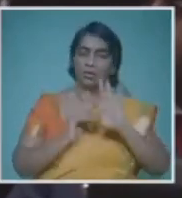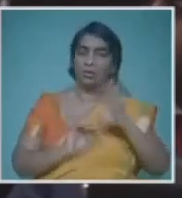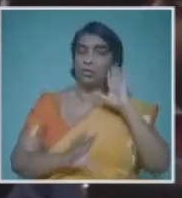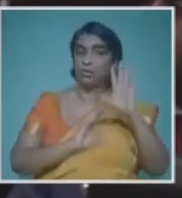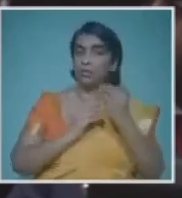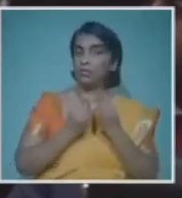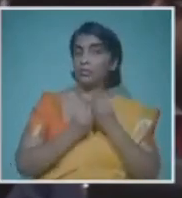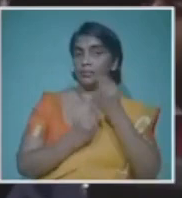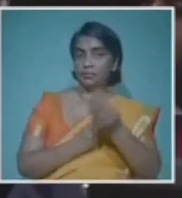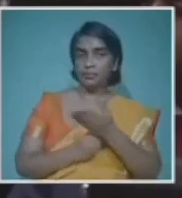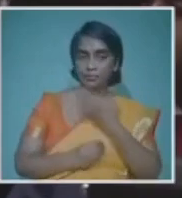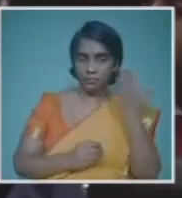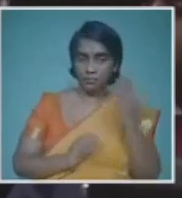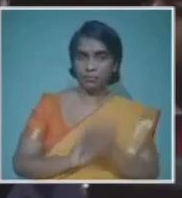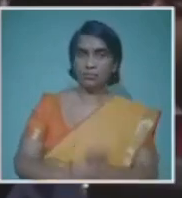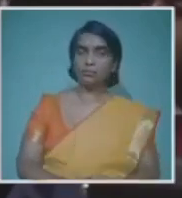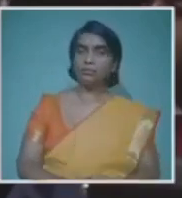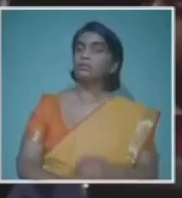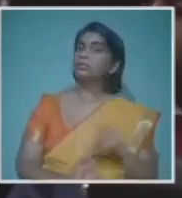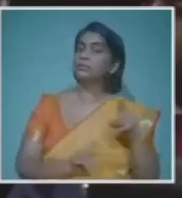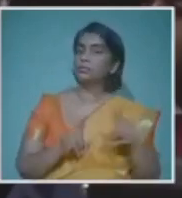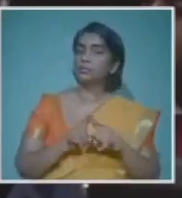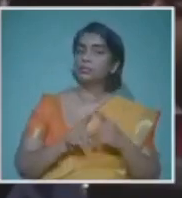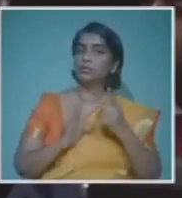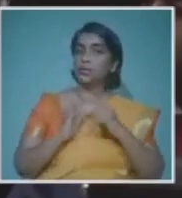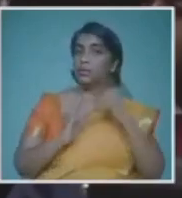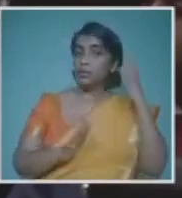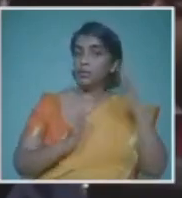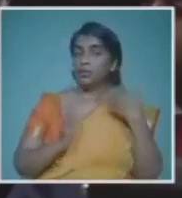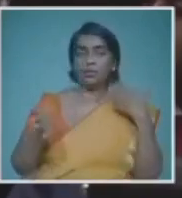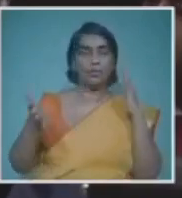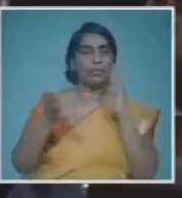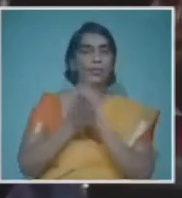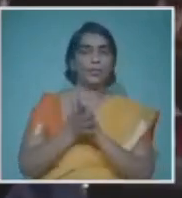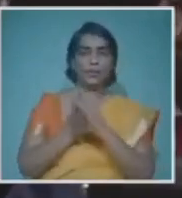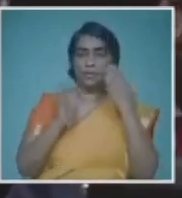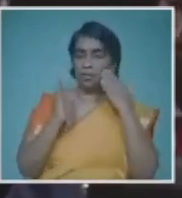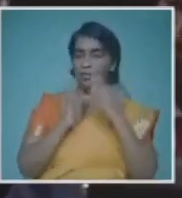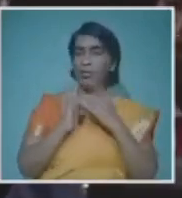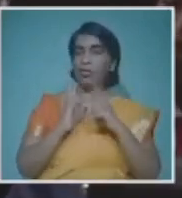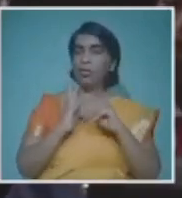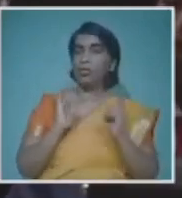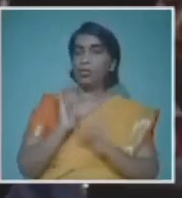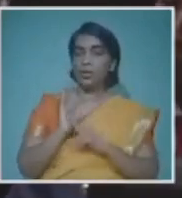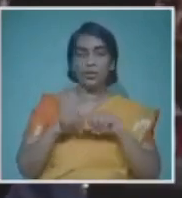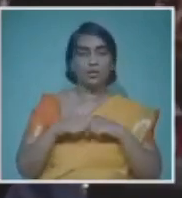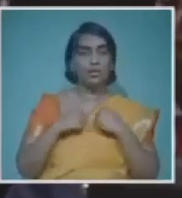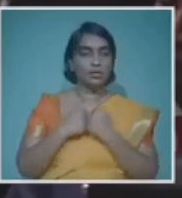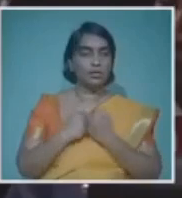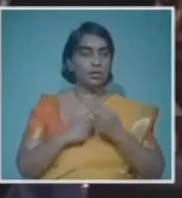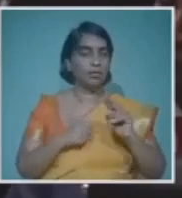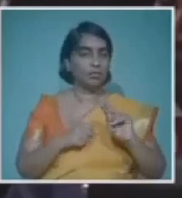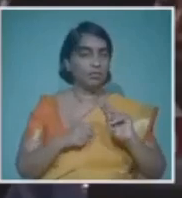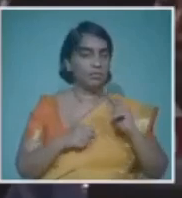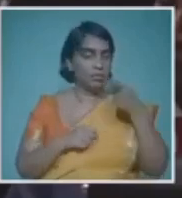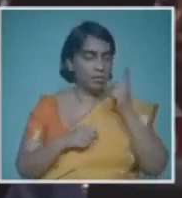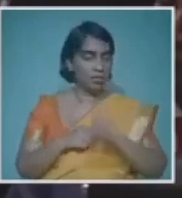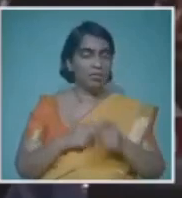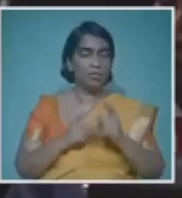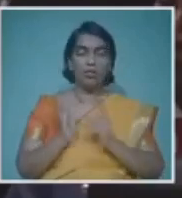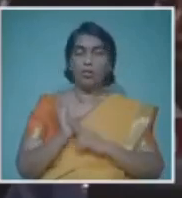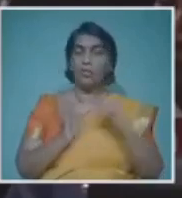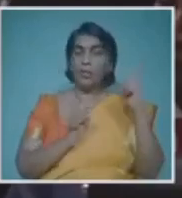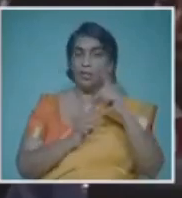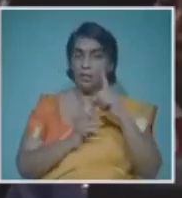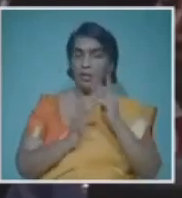ලබා දෙන්න පුළුවන් වෙන්නේ. ඒ වගේම අන්තර්ජාතික සමතකරණය පිළිබඳව එක්සත් ජාතීන්ගේ සම්මුතිය නොවැම්බර් 1 වෙනිදා මාධ්‍ය මණ්ඩලය